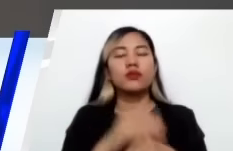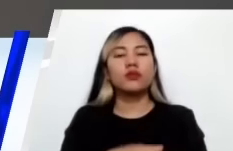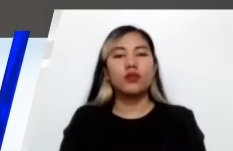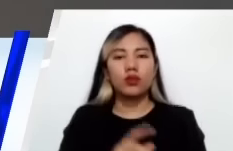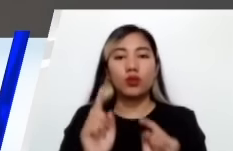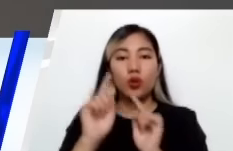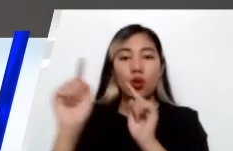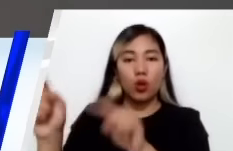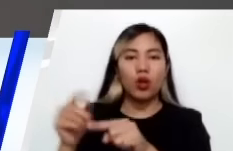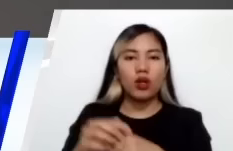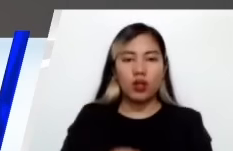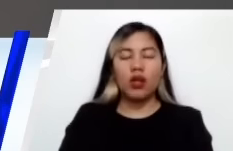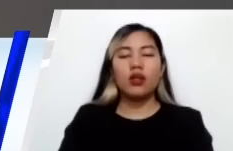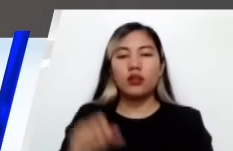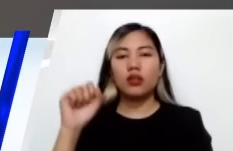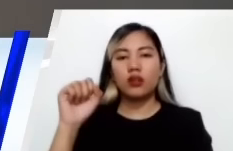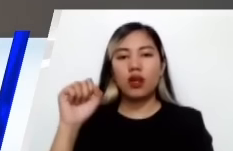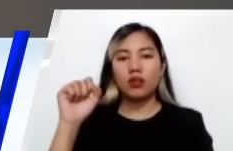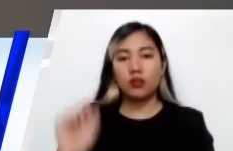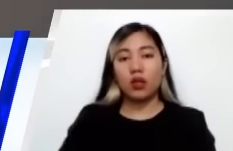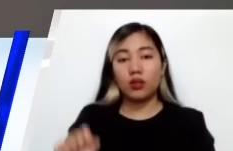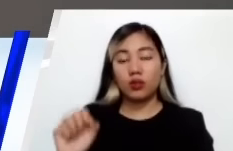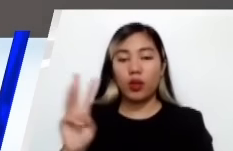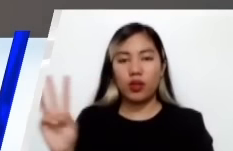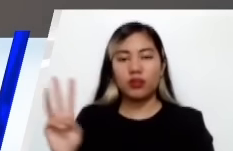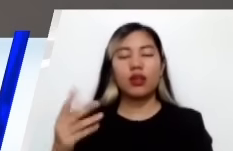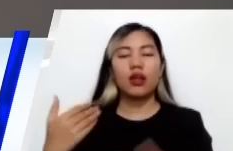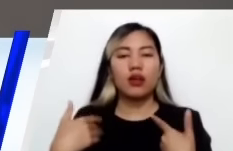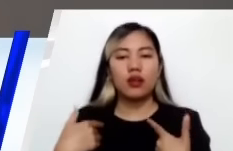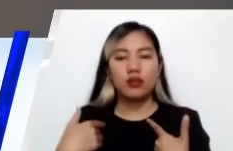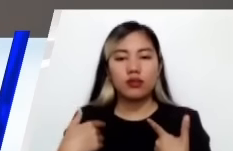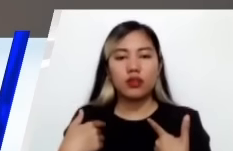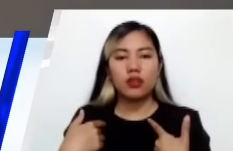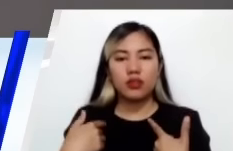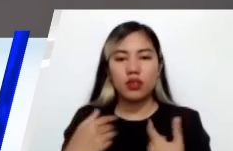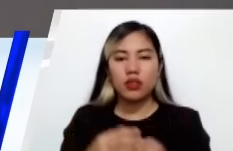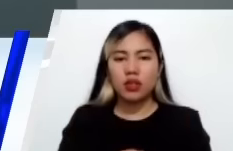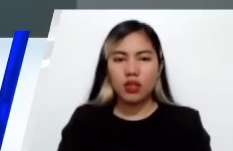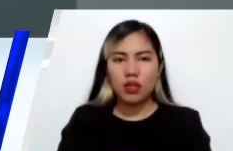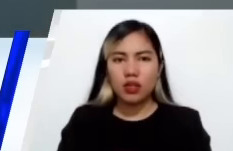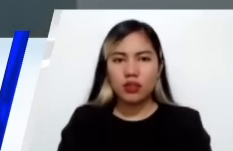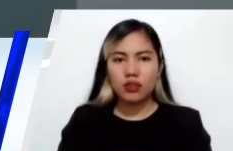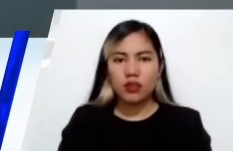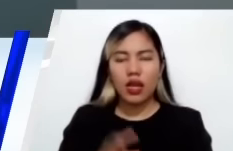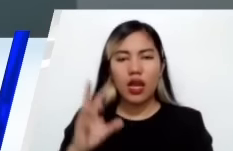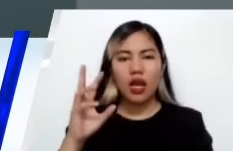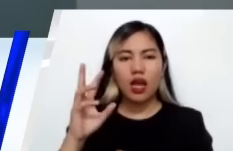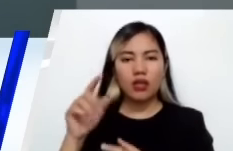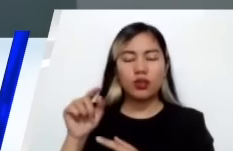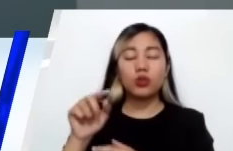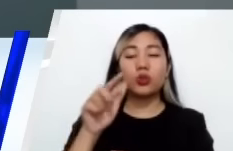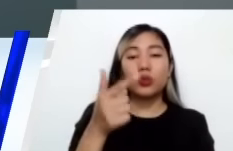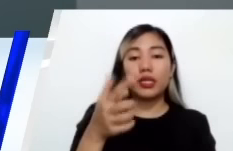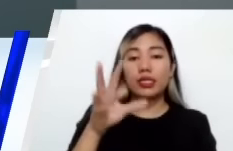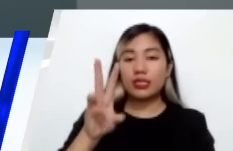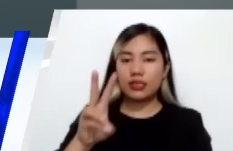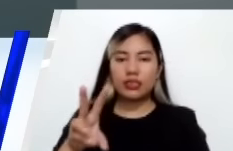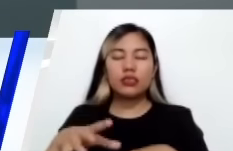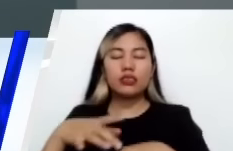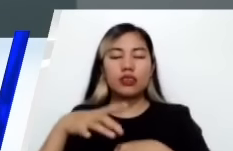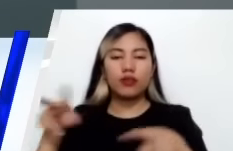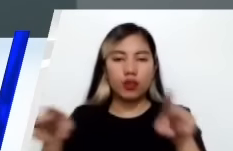madaling araw. Nakapagtala rin ng mahigit sa 6,000 tonelada ng asupre at 26 na volcanic earthquakes sa nakalipas